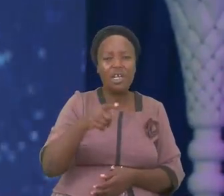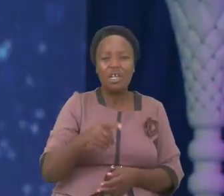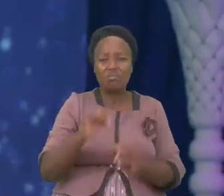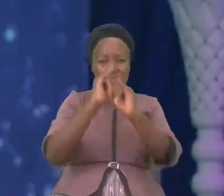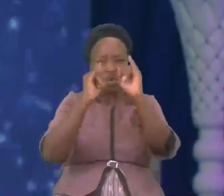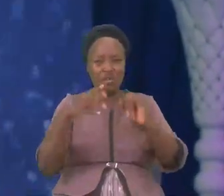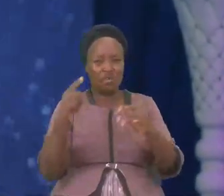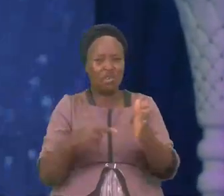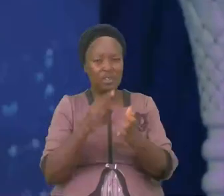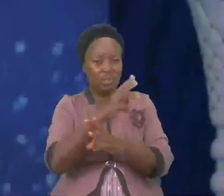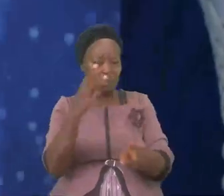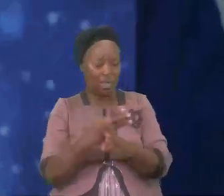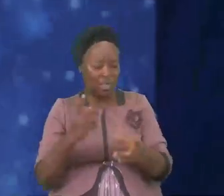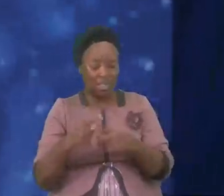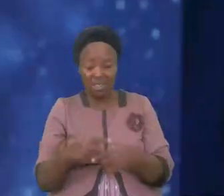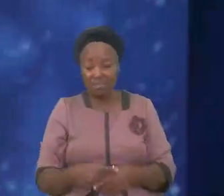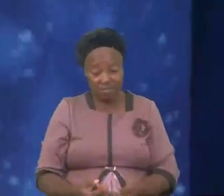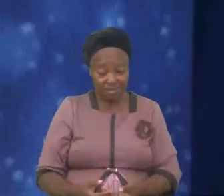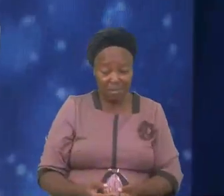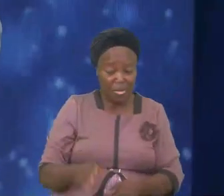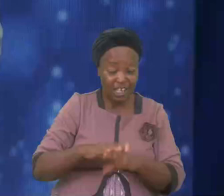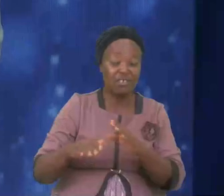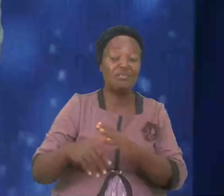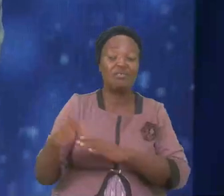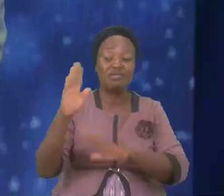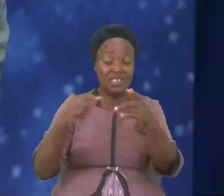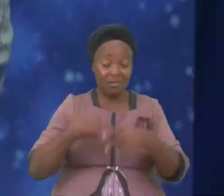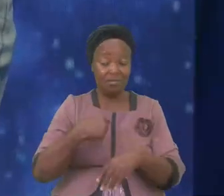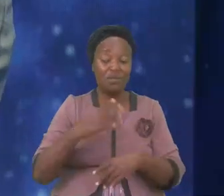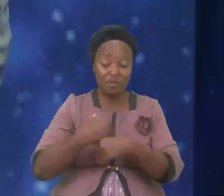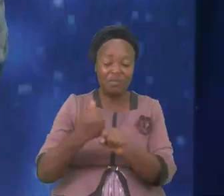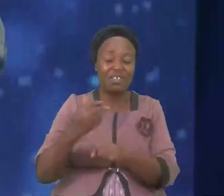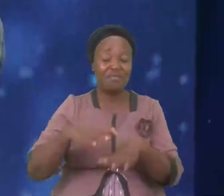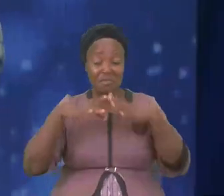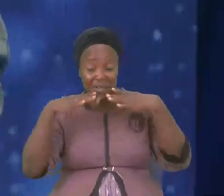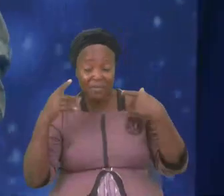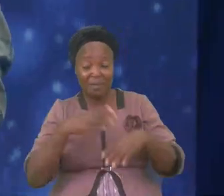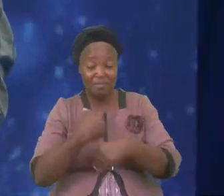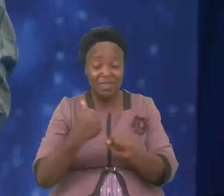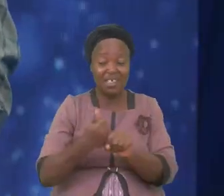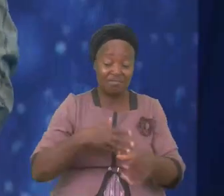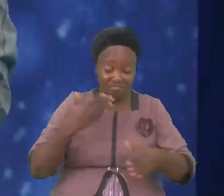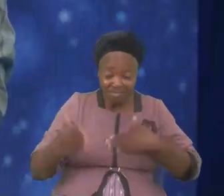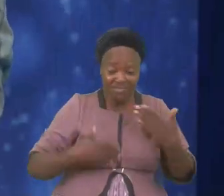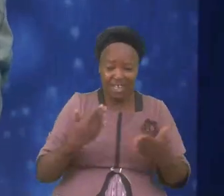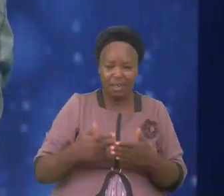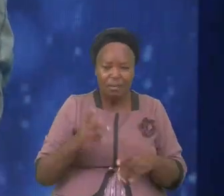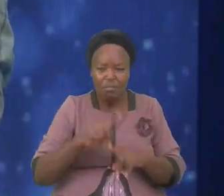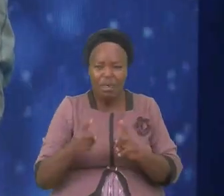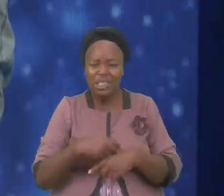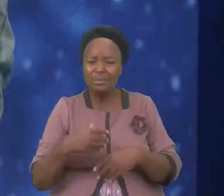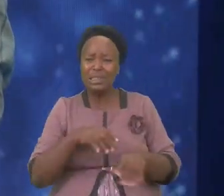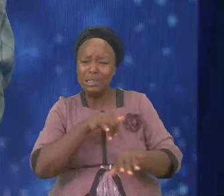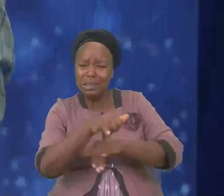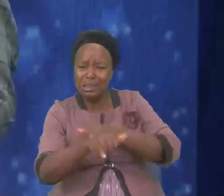qui dit, je vais te faire sourire, je te rendrai joyeux. Mais il va te droguer. Il